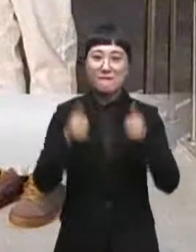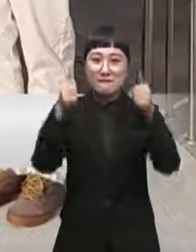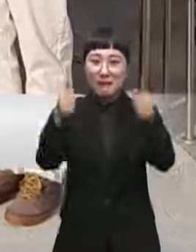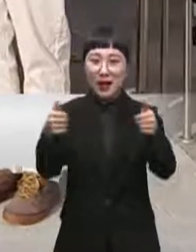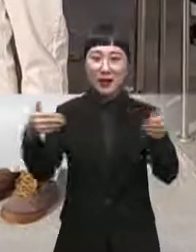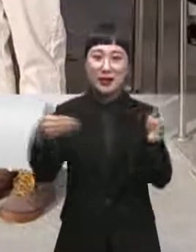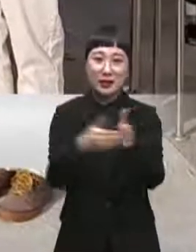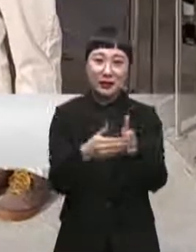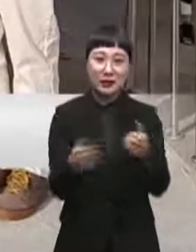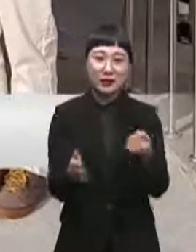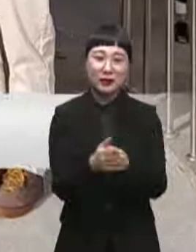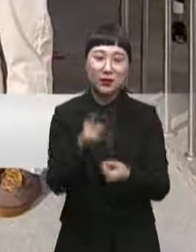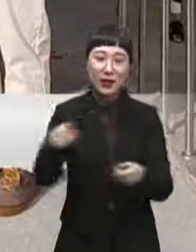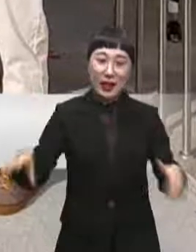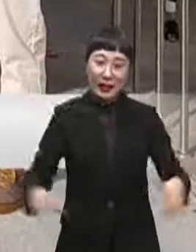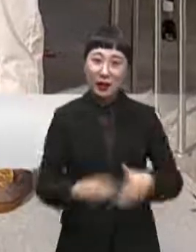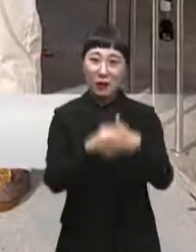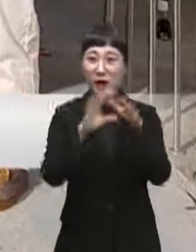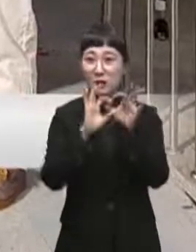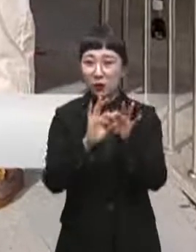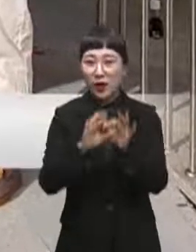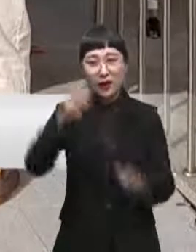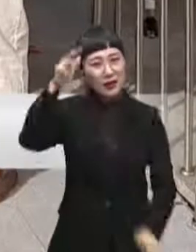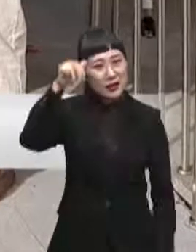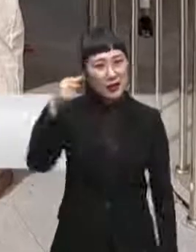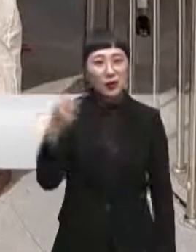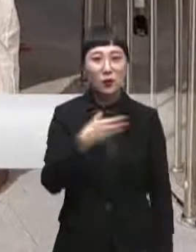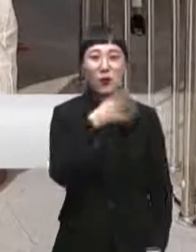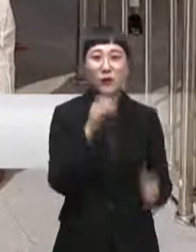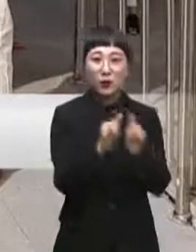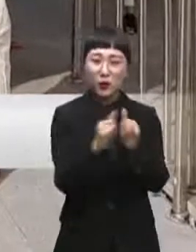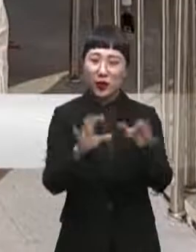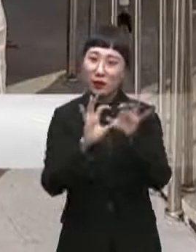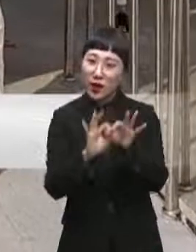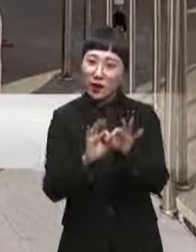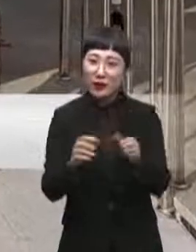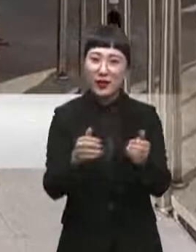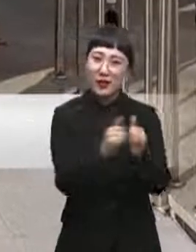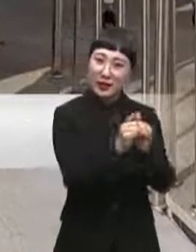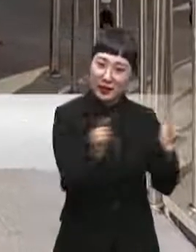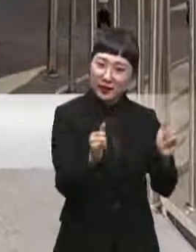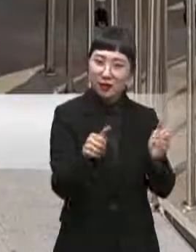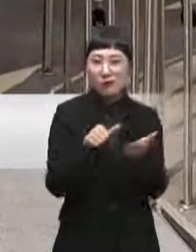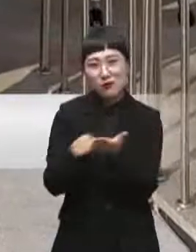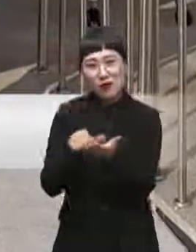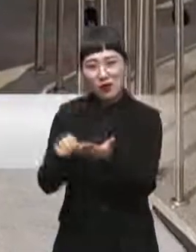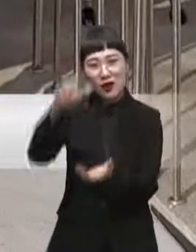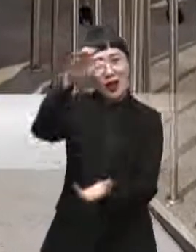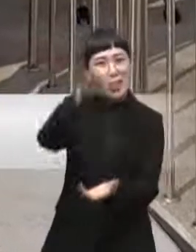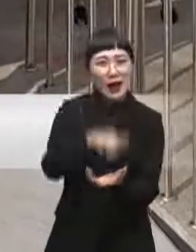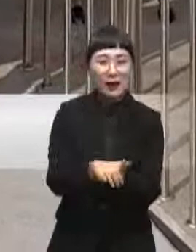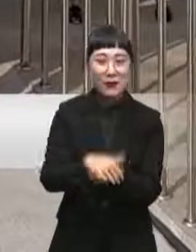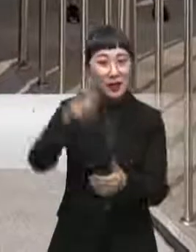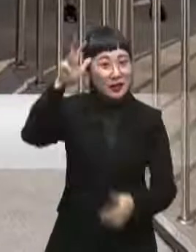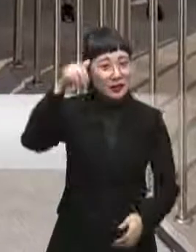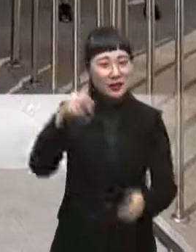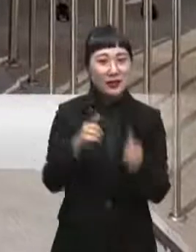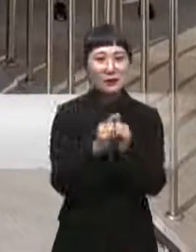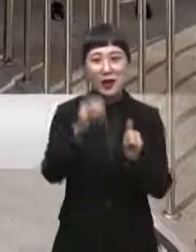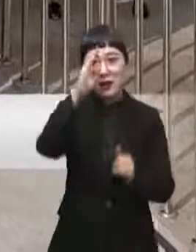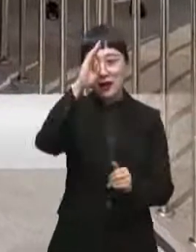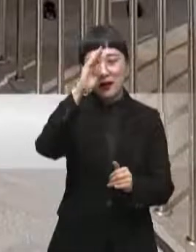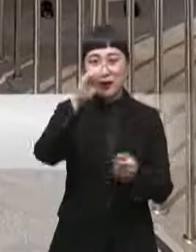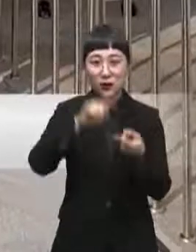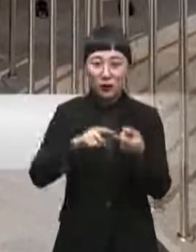센터와 복지관은 협약을 통해 치매와 노인 관련 지역사회 인적 물적 자원을 통합해 치매 환자와 주민 보드